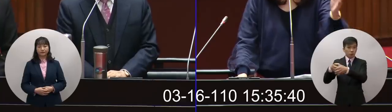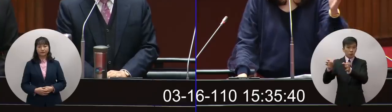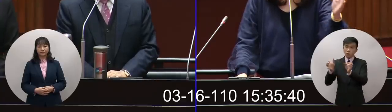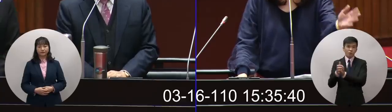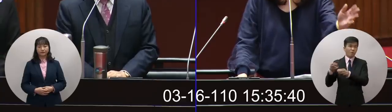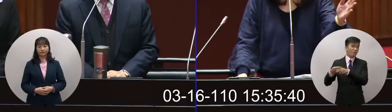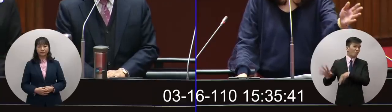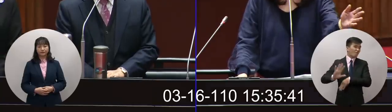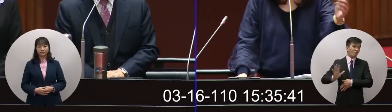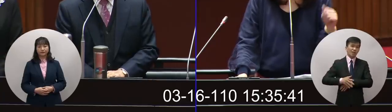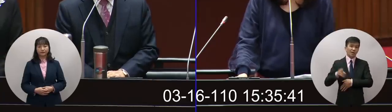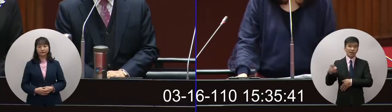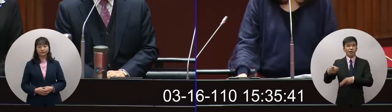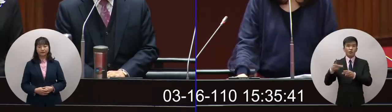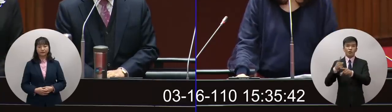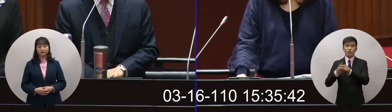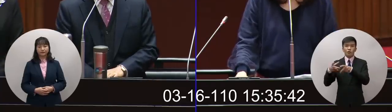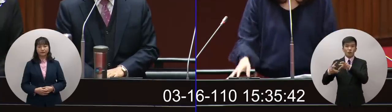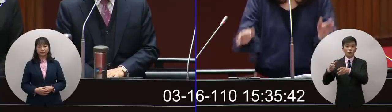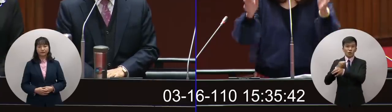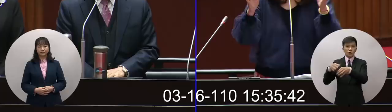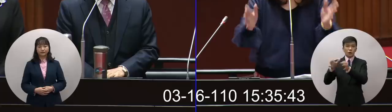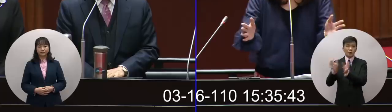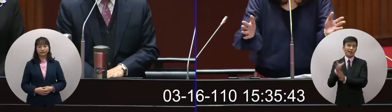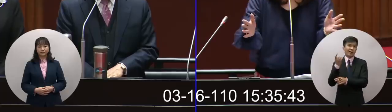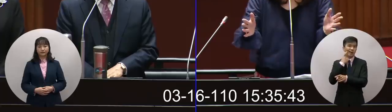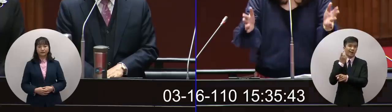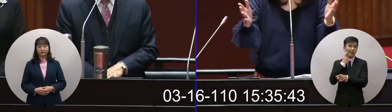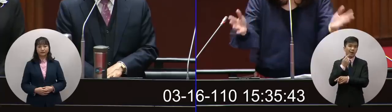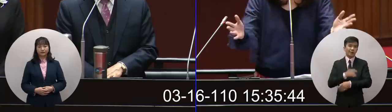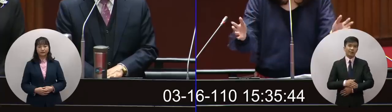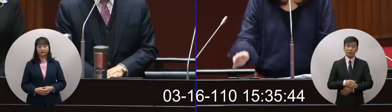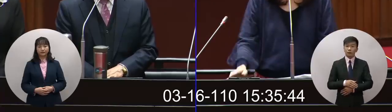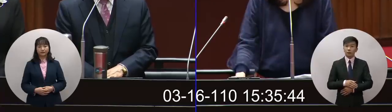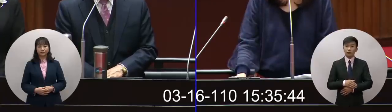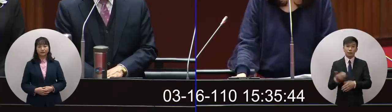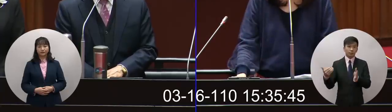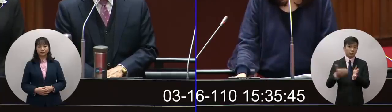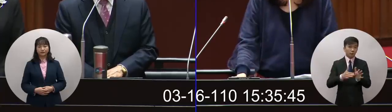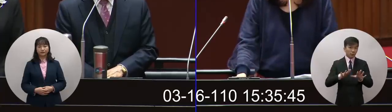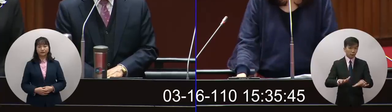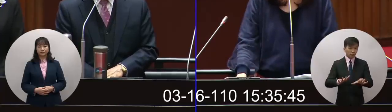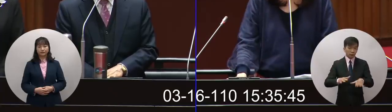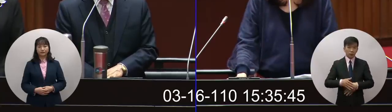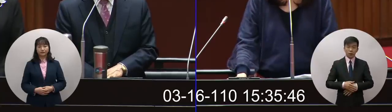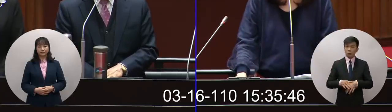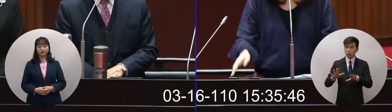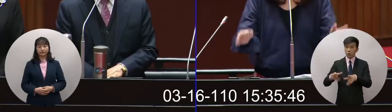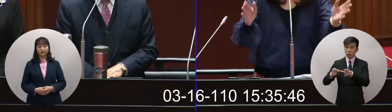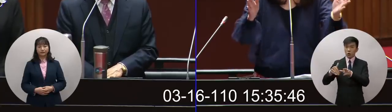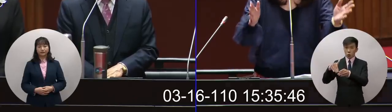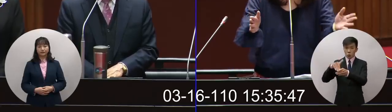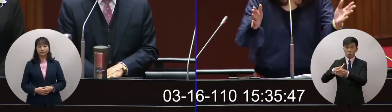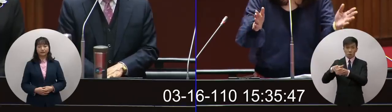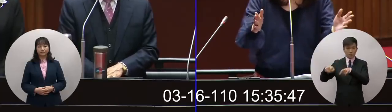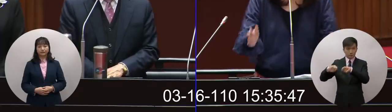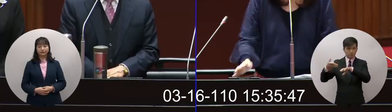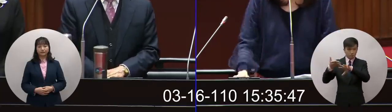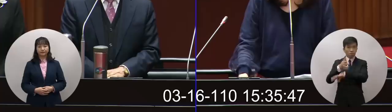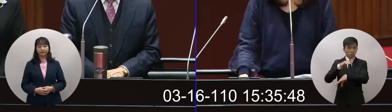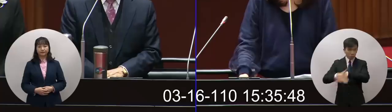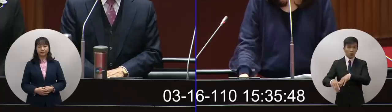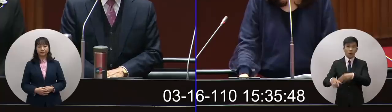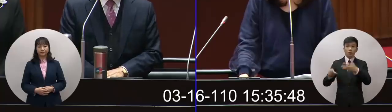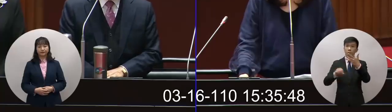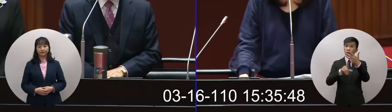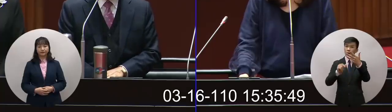法，一直说中油经济部是说谎的。那现在很明显的，这个公投即将成案，到8月28号